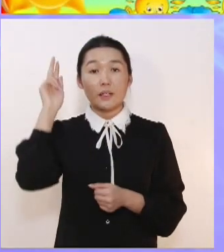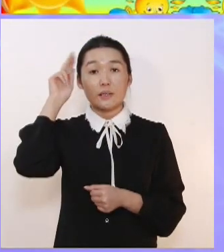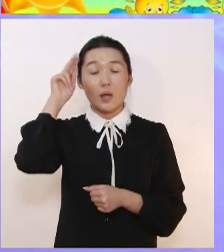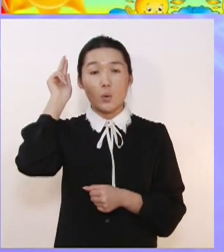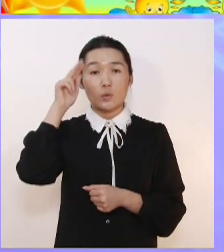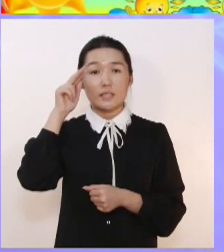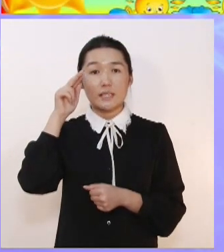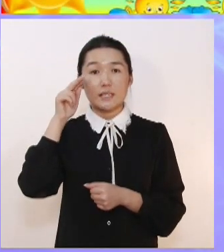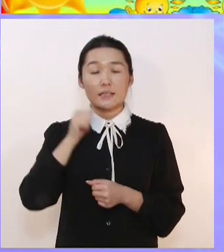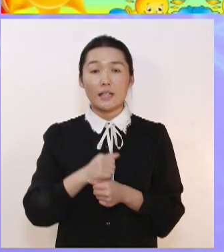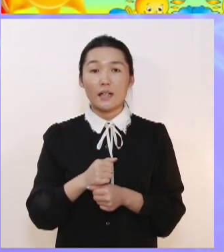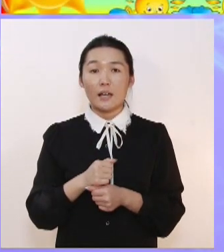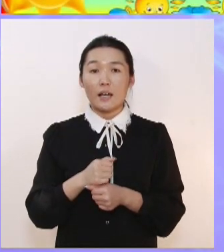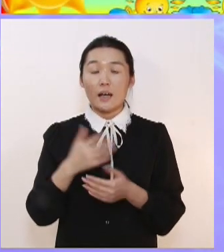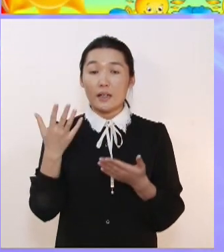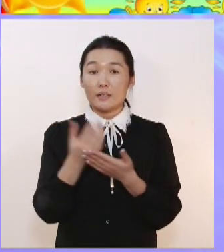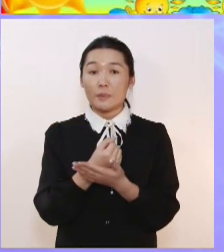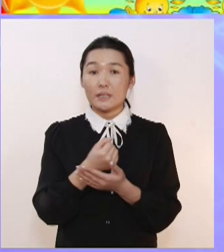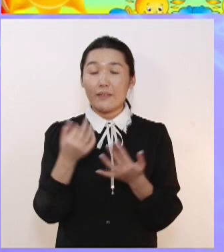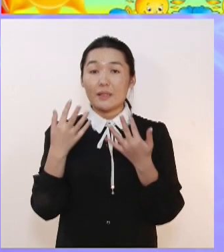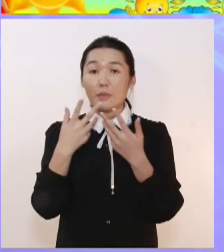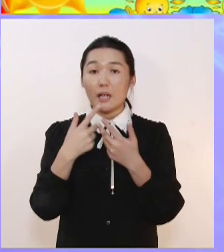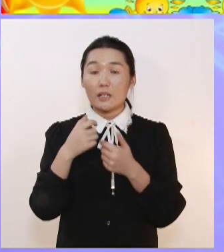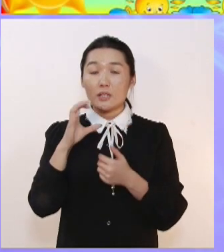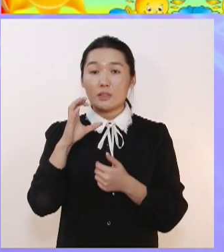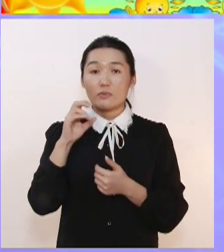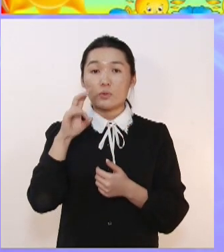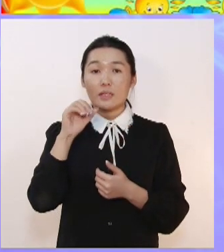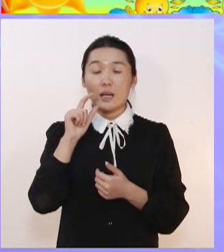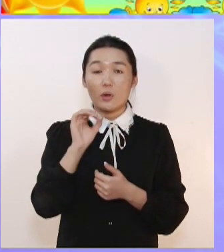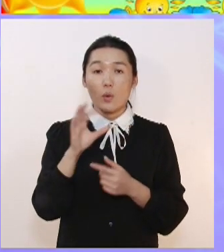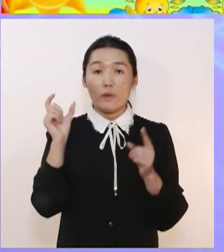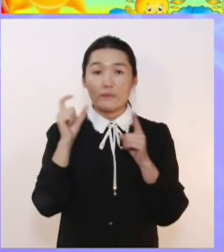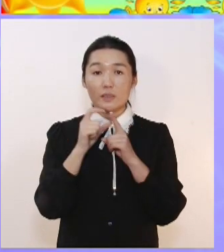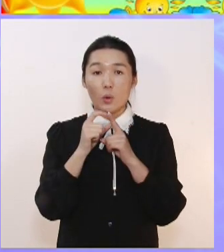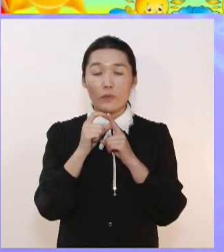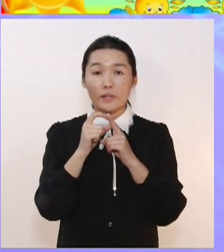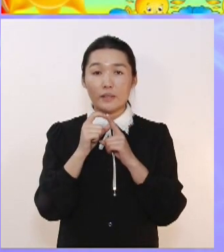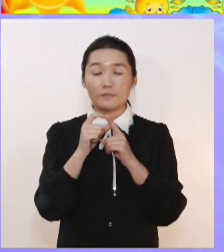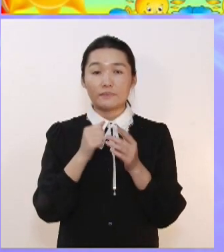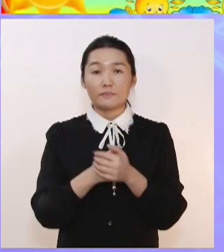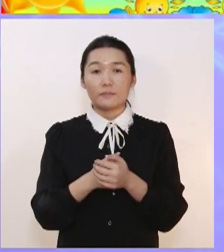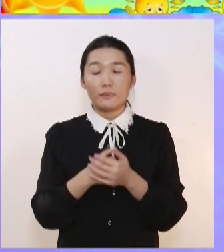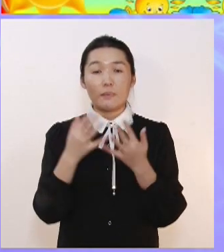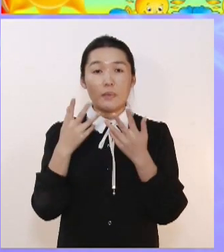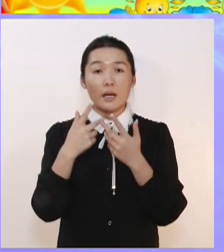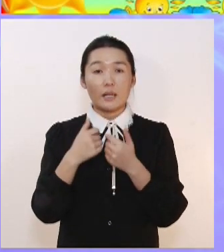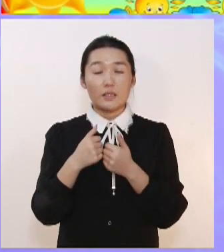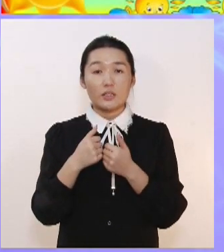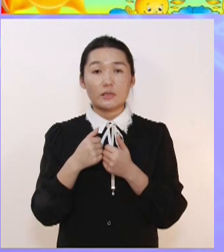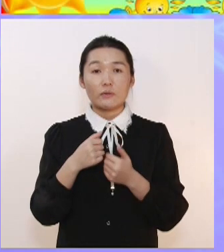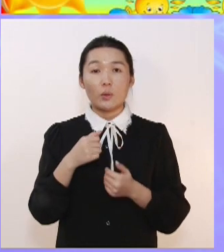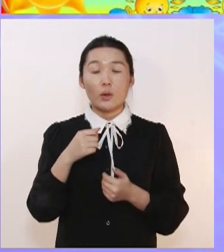Научились распознавать по количеству слогов в слове, по количеству гласных